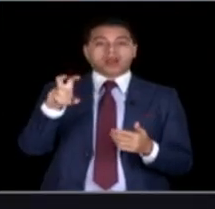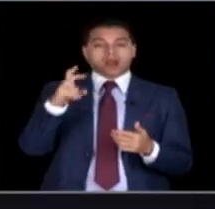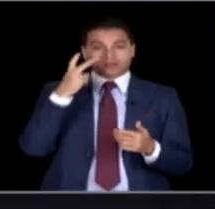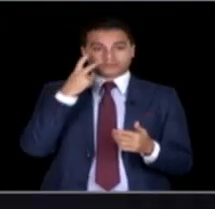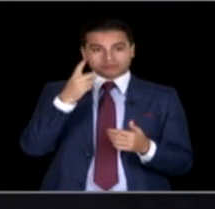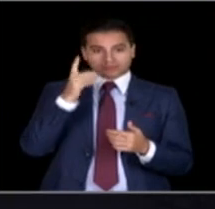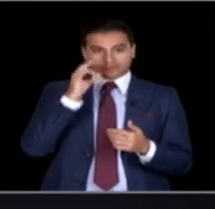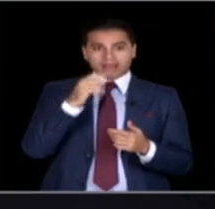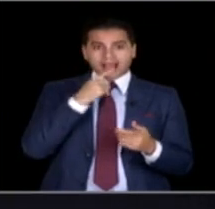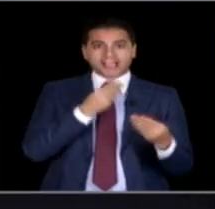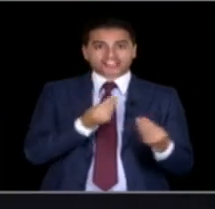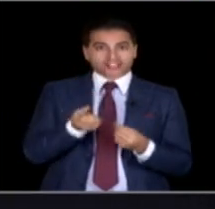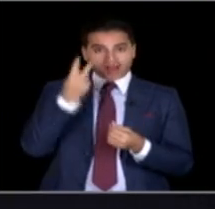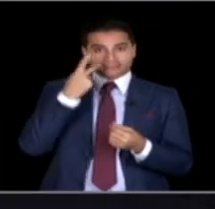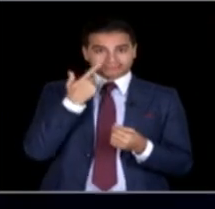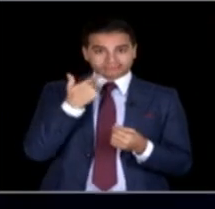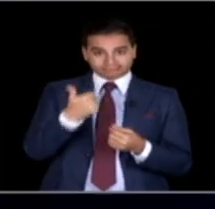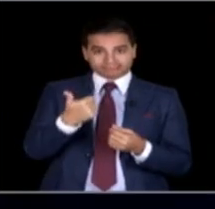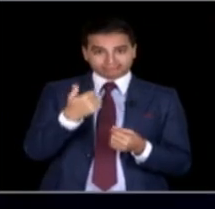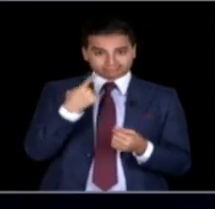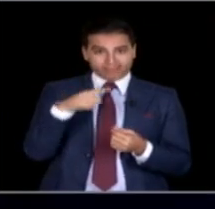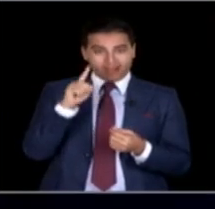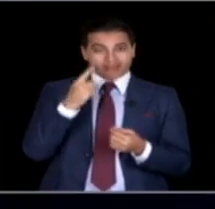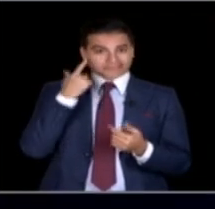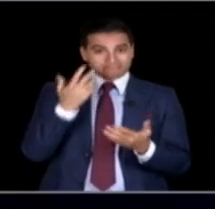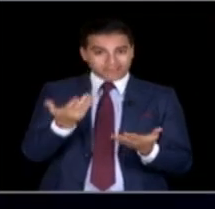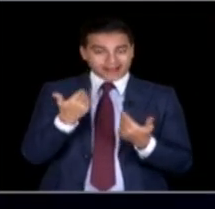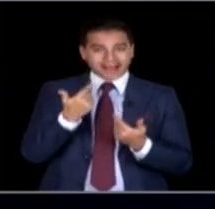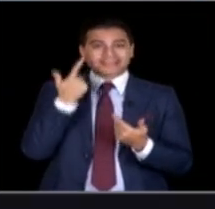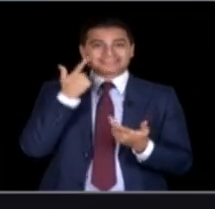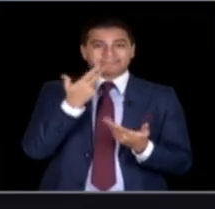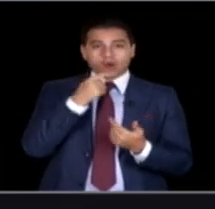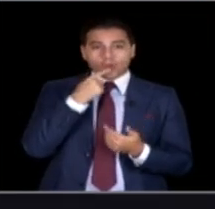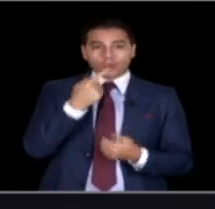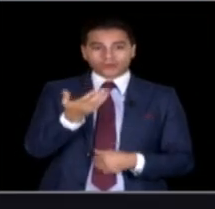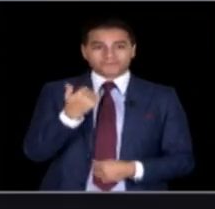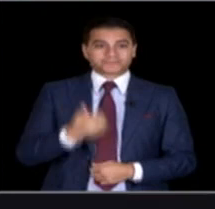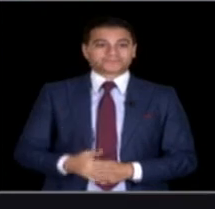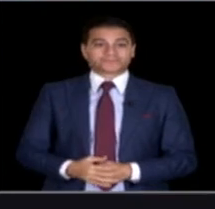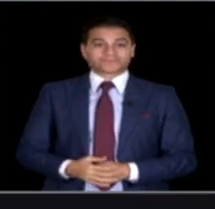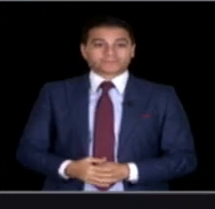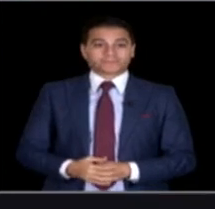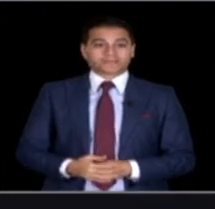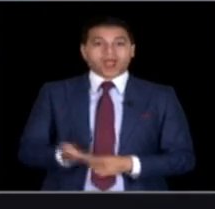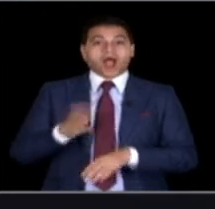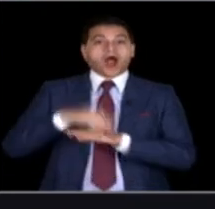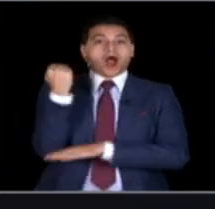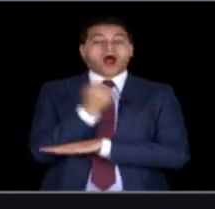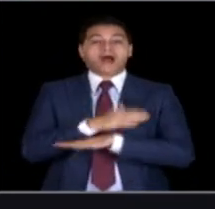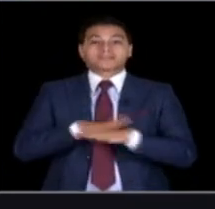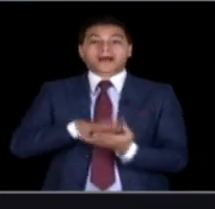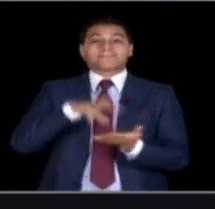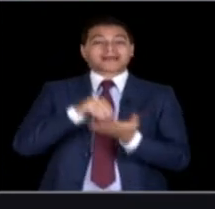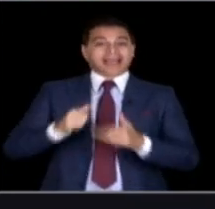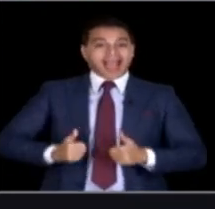أنت فعلا بتقول شعر؟ هتسمعنا حاجة؟ هتسمعنا إيه؟ اتفضل. على أرضها بدأت